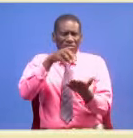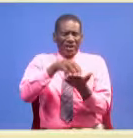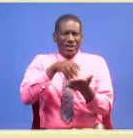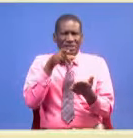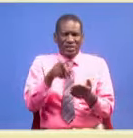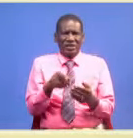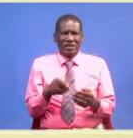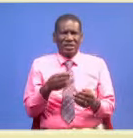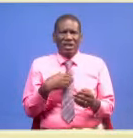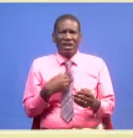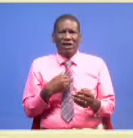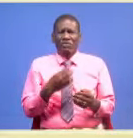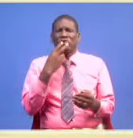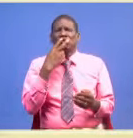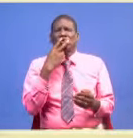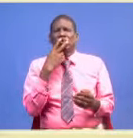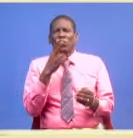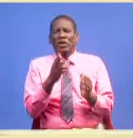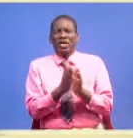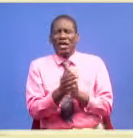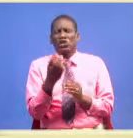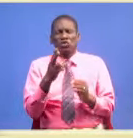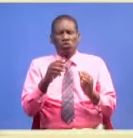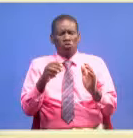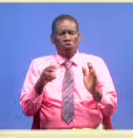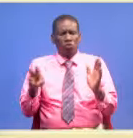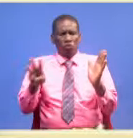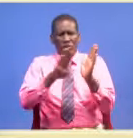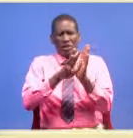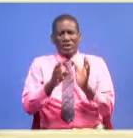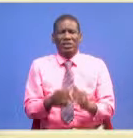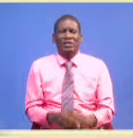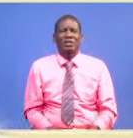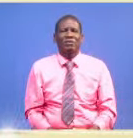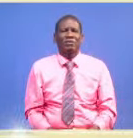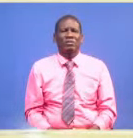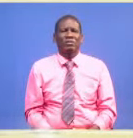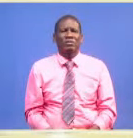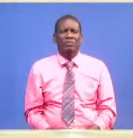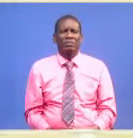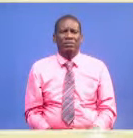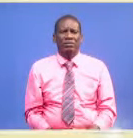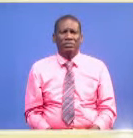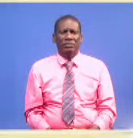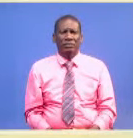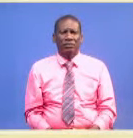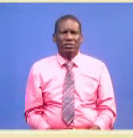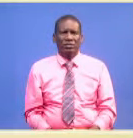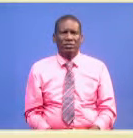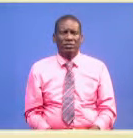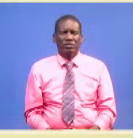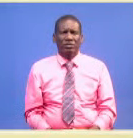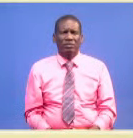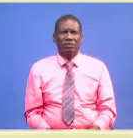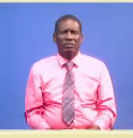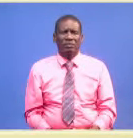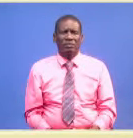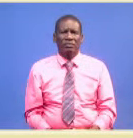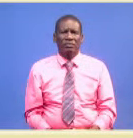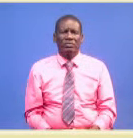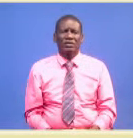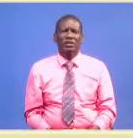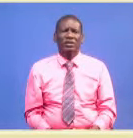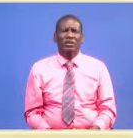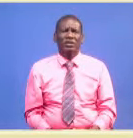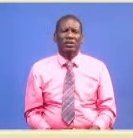ina mashahidi 202. Mandago. So you have nothing directly that you did